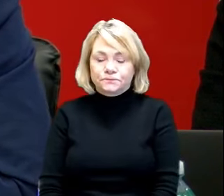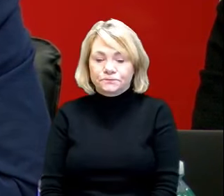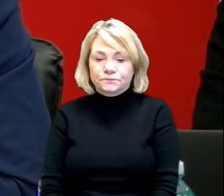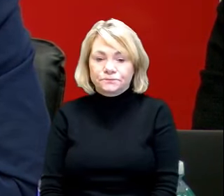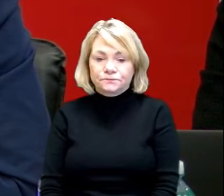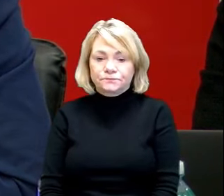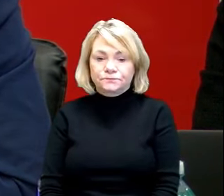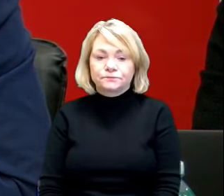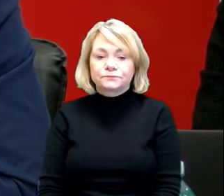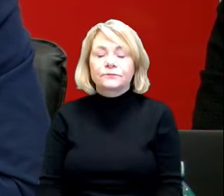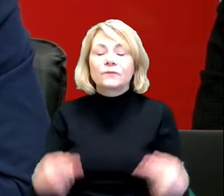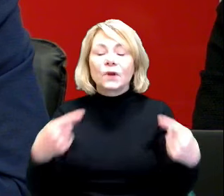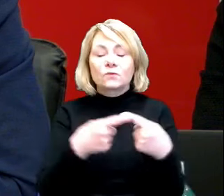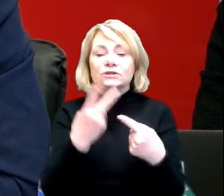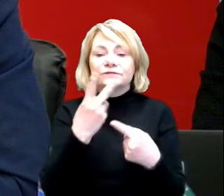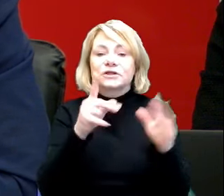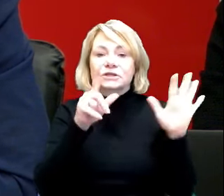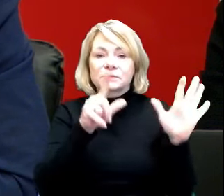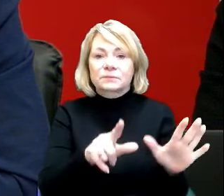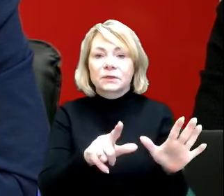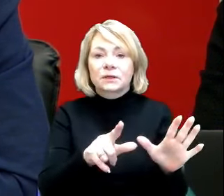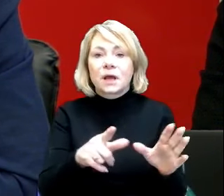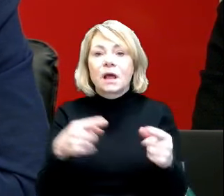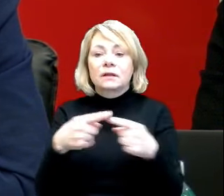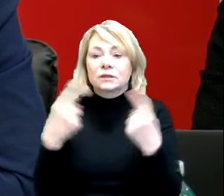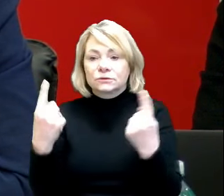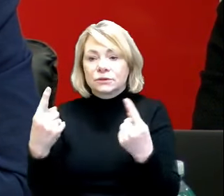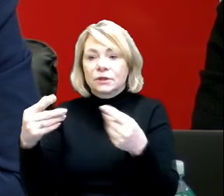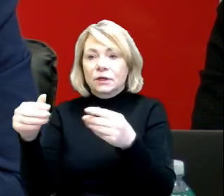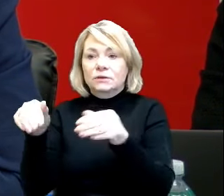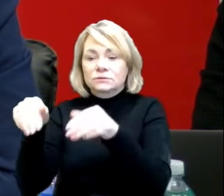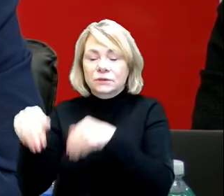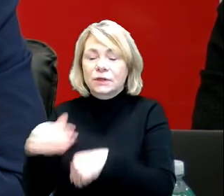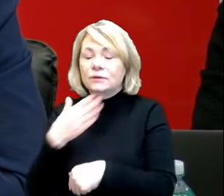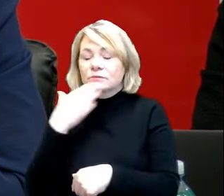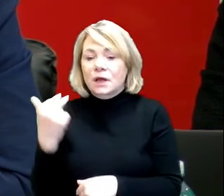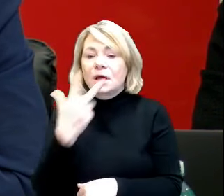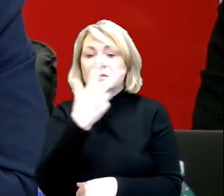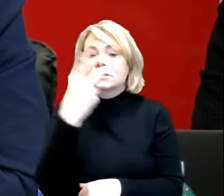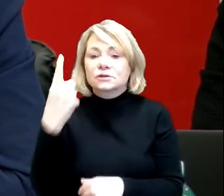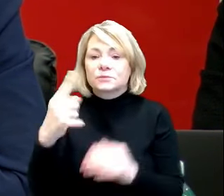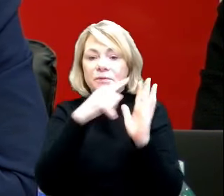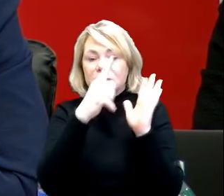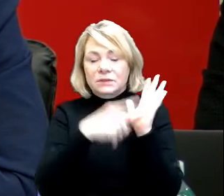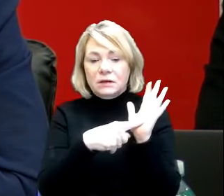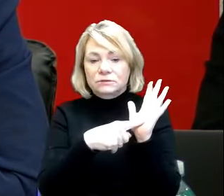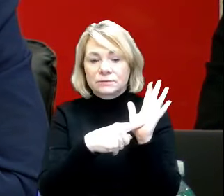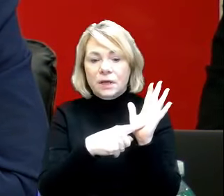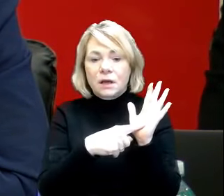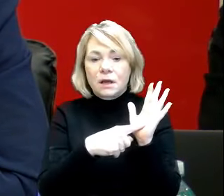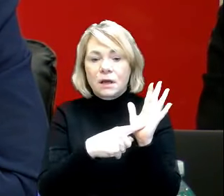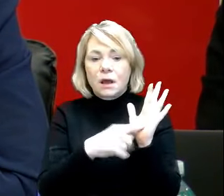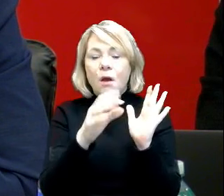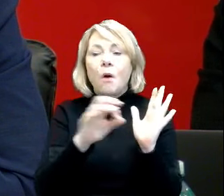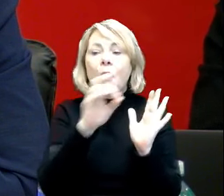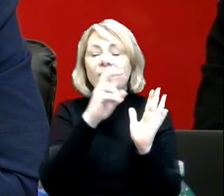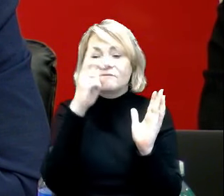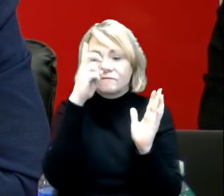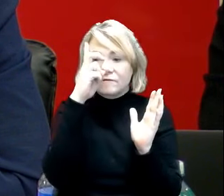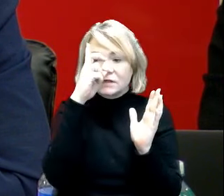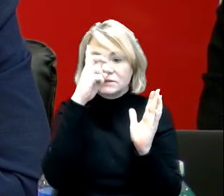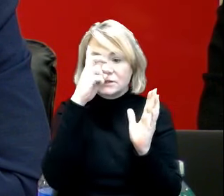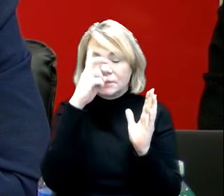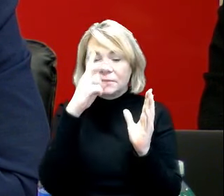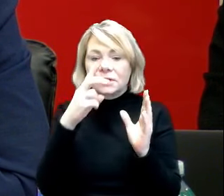už 27 prieš ir susilaikiusių nėra 31 darbotvarkės klausimas dėl valstybinės žemės